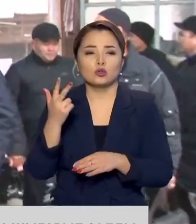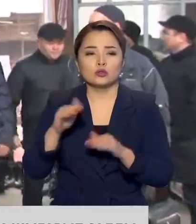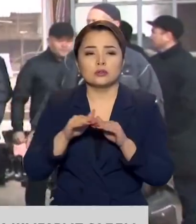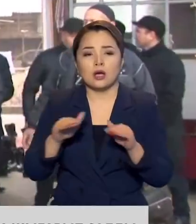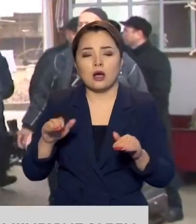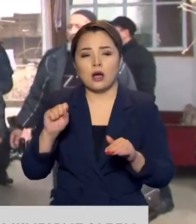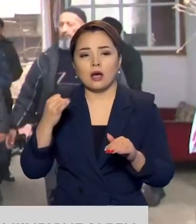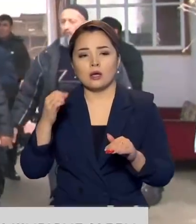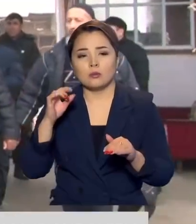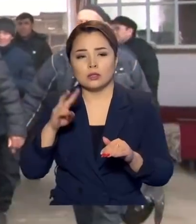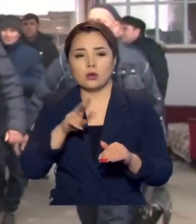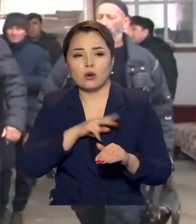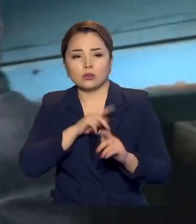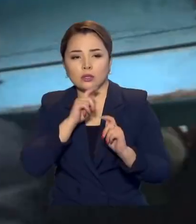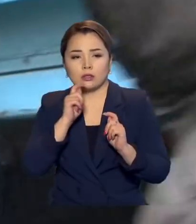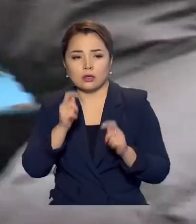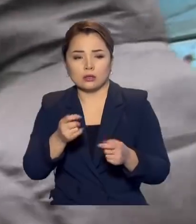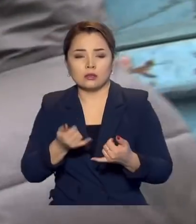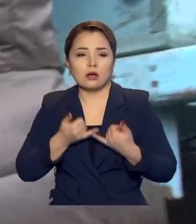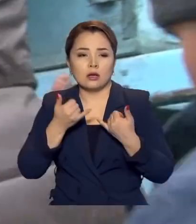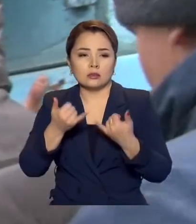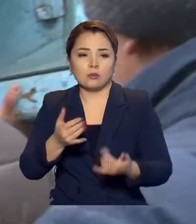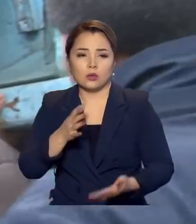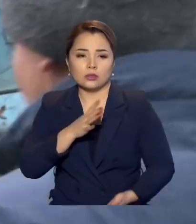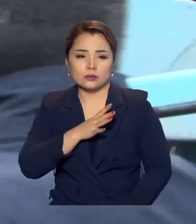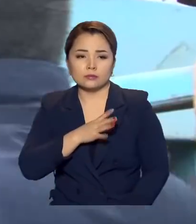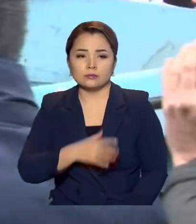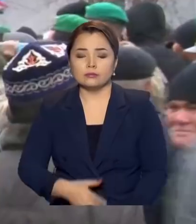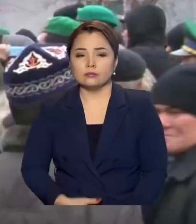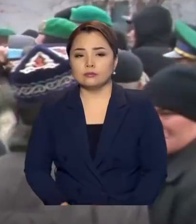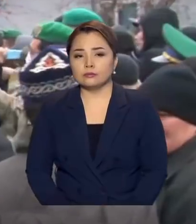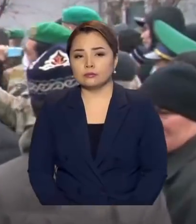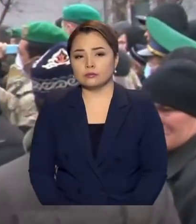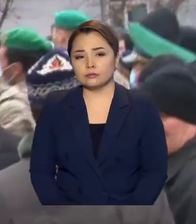дәрежелі айбын ордені берілді. Оңғар Алпысбайұлы, Қуаныш Ғалымұлы, ұлттық арна.